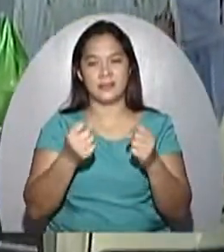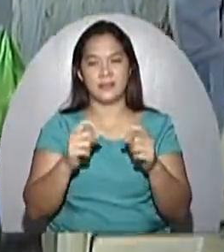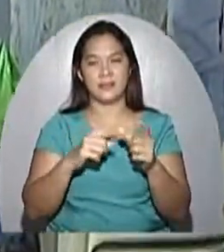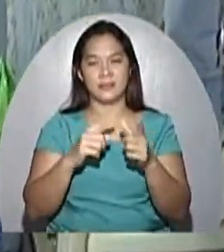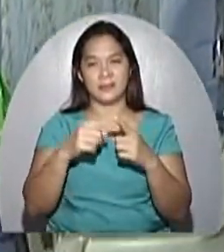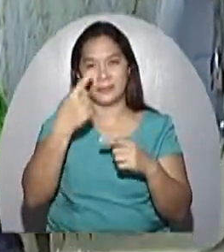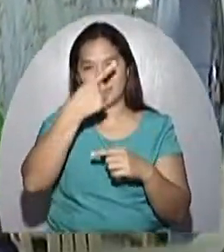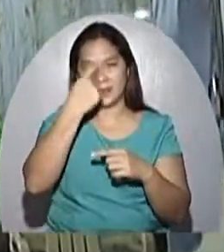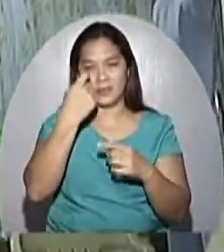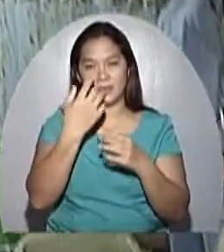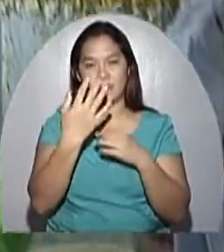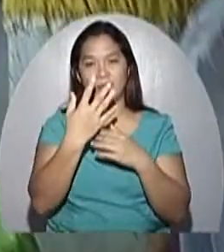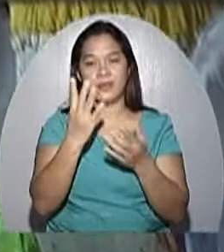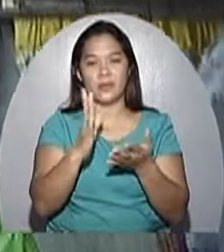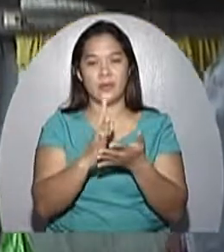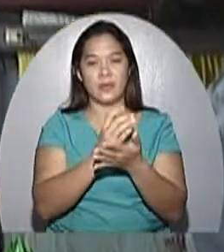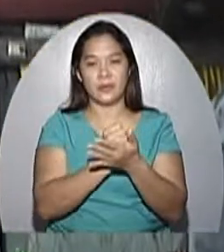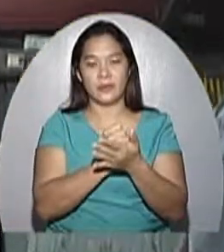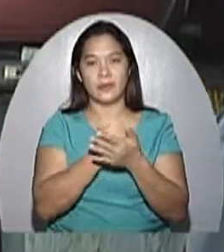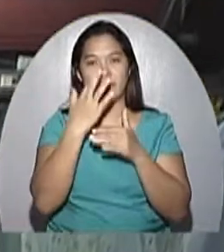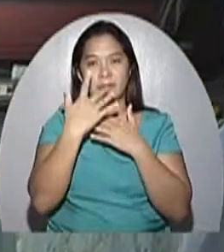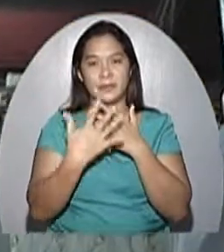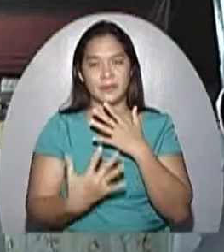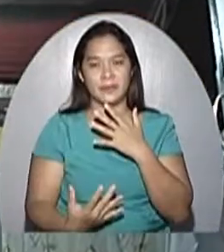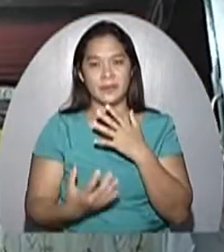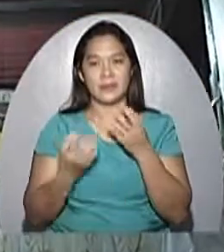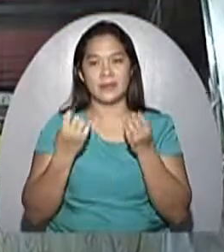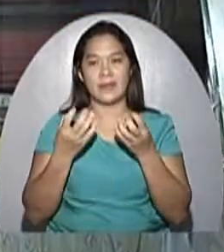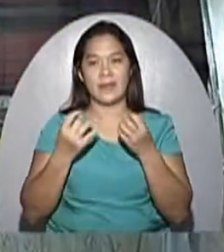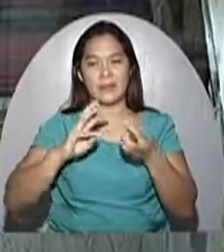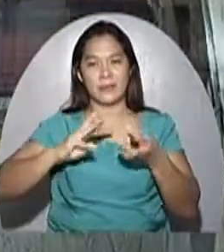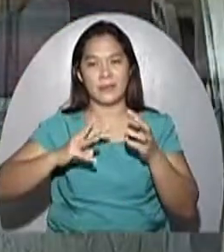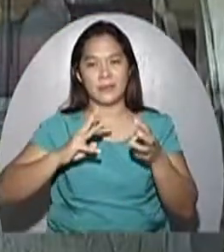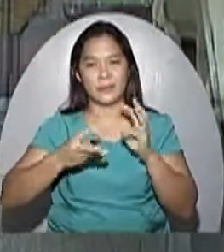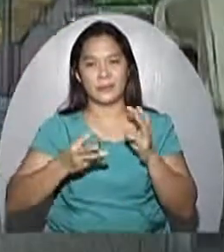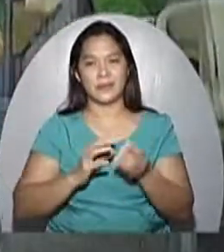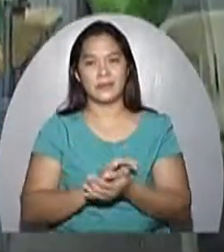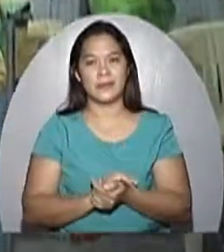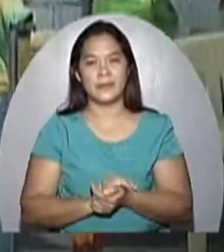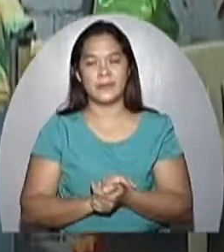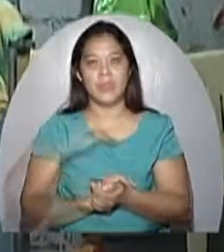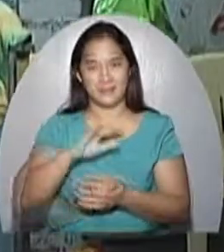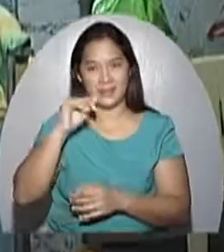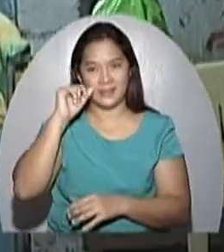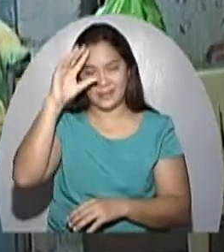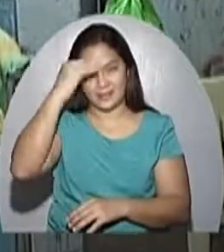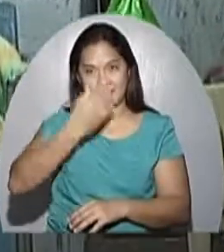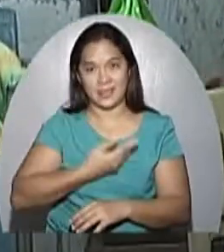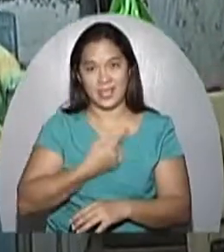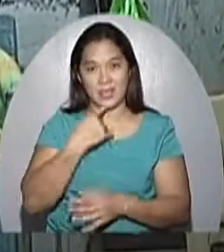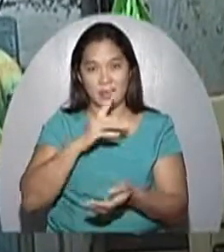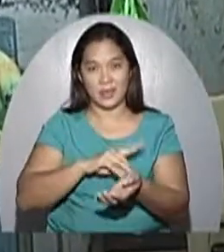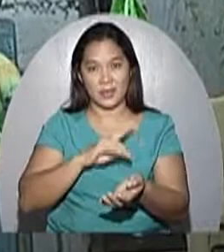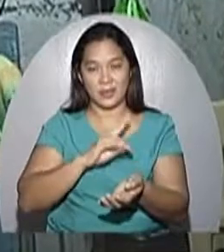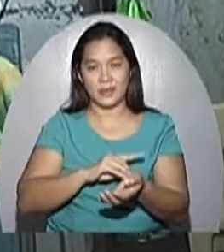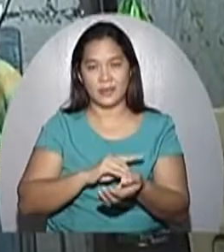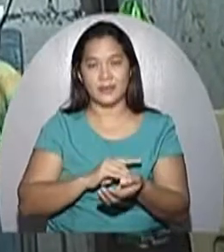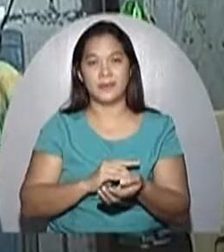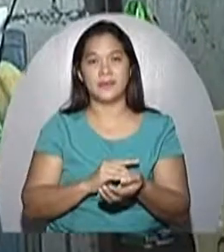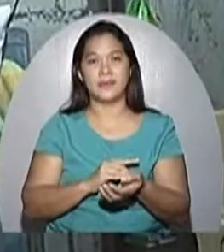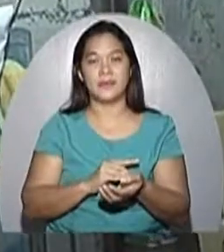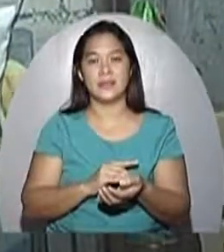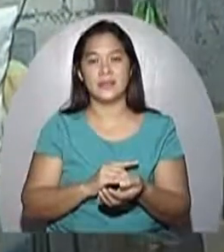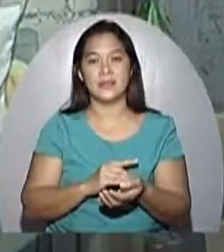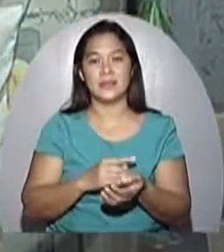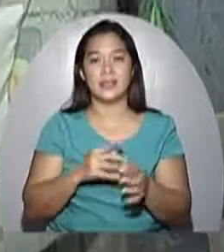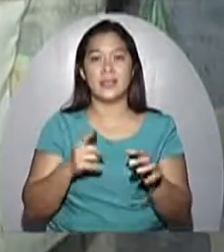lagay dahil sa pagkaubos ng kanyang dugo, lalo't marami siyang sugat na natamo. Sabi ng doktor po, ma'am, yung ito